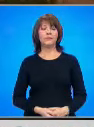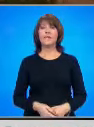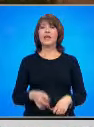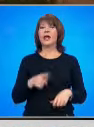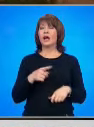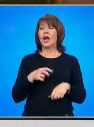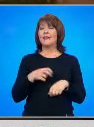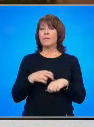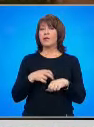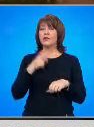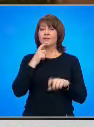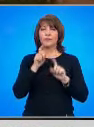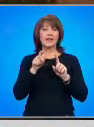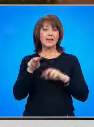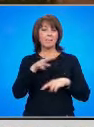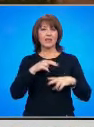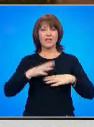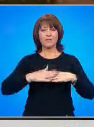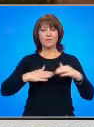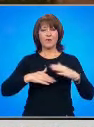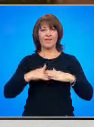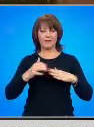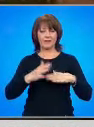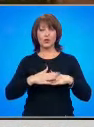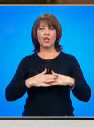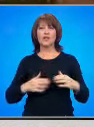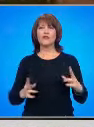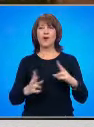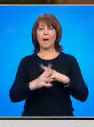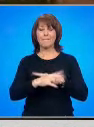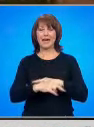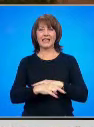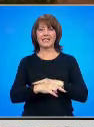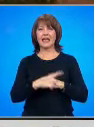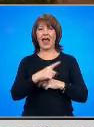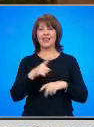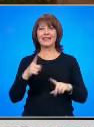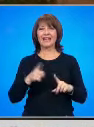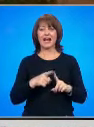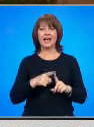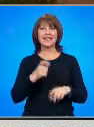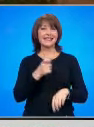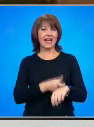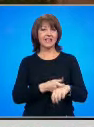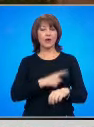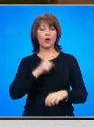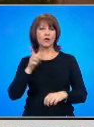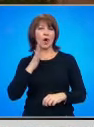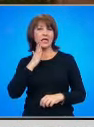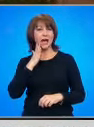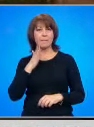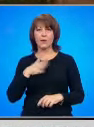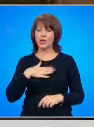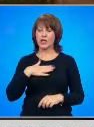Демерджиев коментира и проверката за строителството на магистрала Тракия в отсечката от Стара Загора до Ямбол. По думите му, там има съмнение,